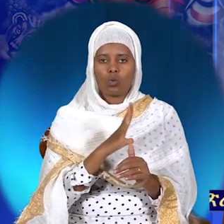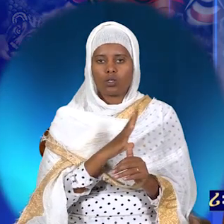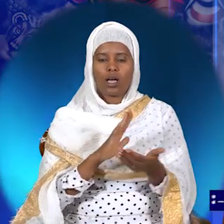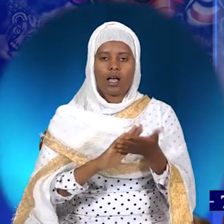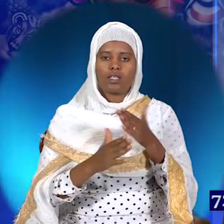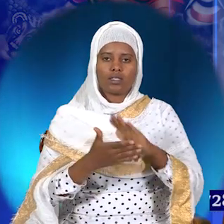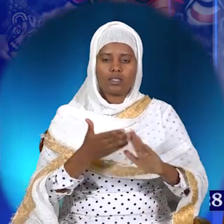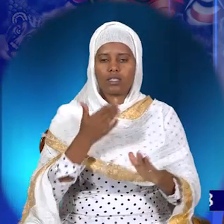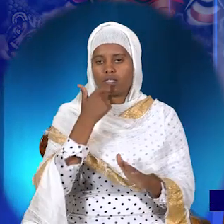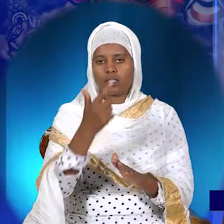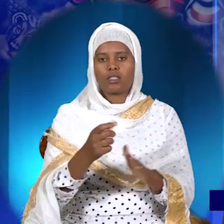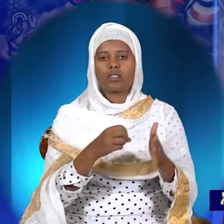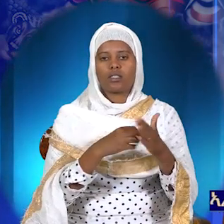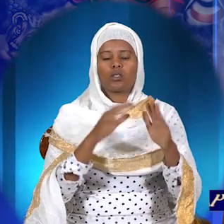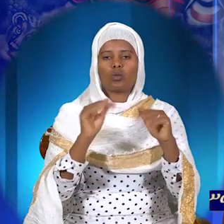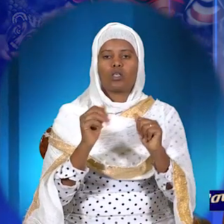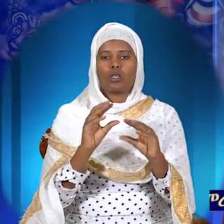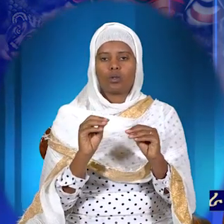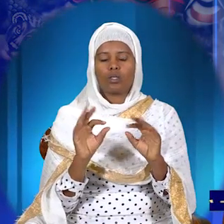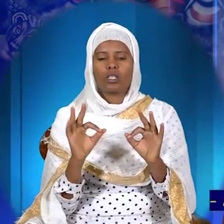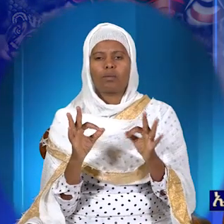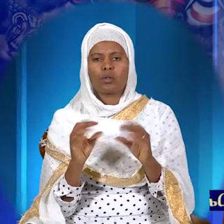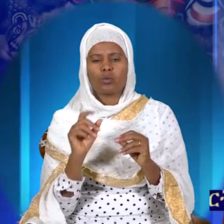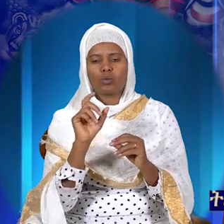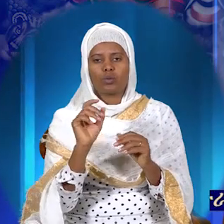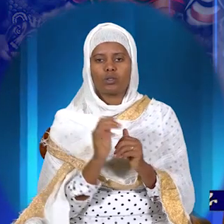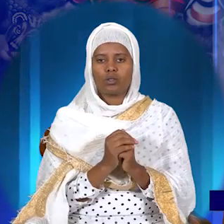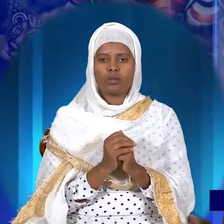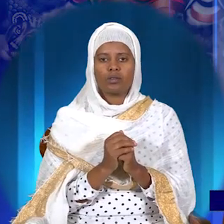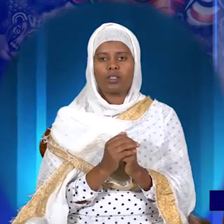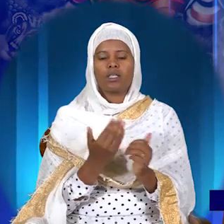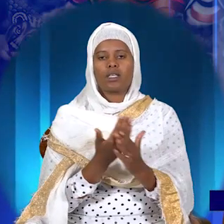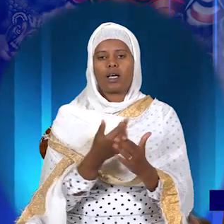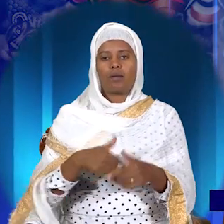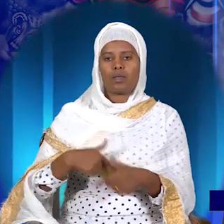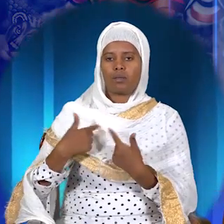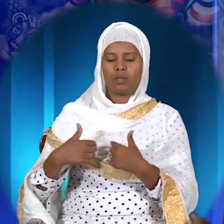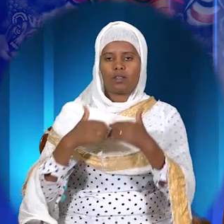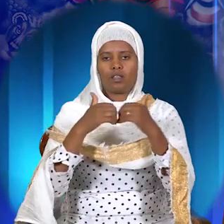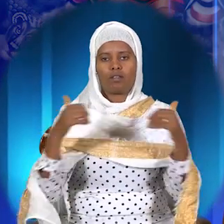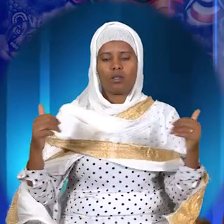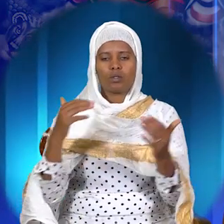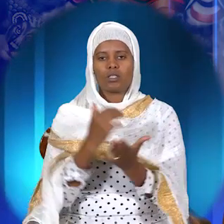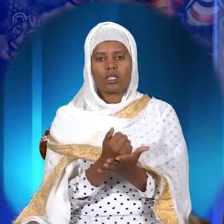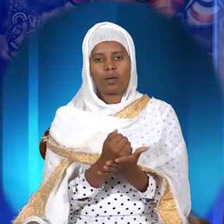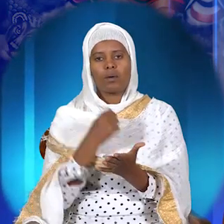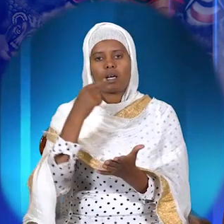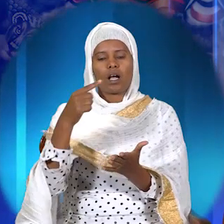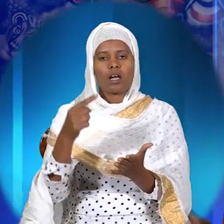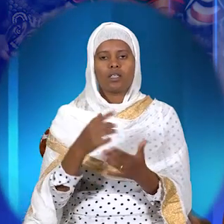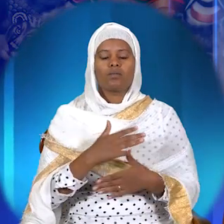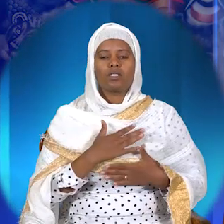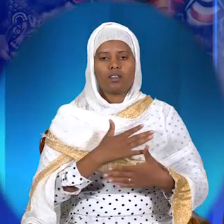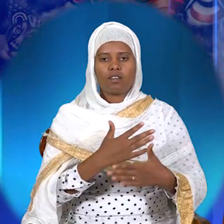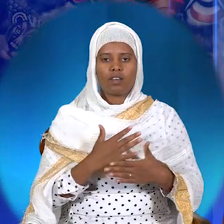ናይ ህልውና ሓድነት ዝነግር ስለ ዝኾነ እዩ ከመዩ ዝንተዳኢልና ድማ ካብ ልቢ ተፈልዩ